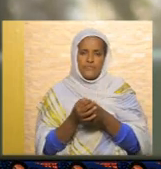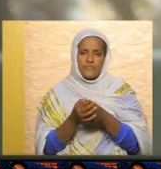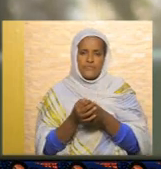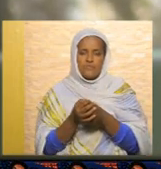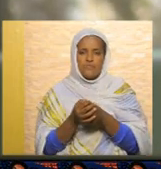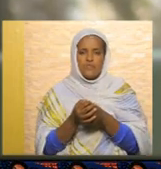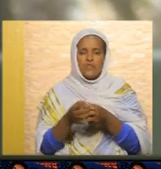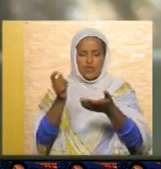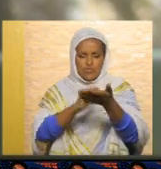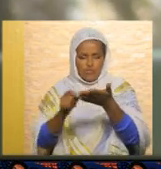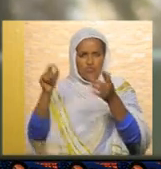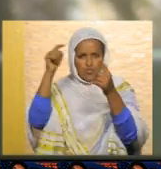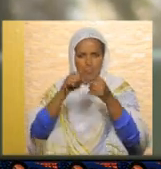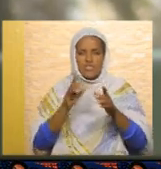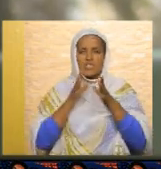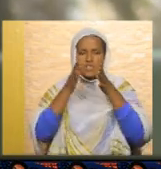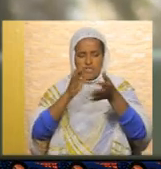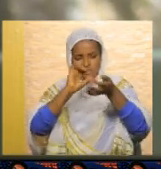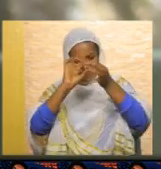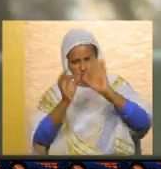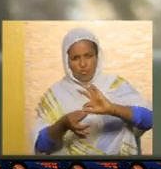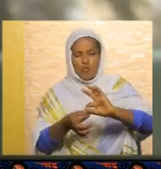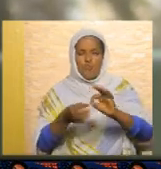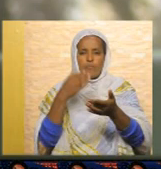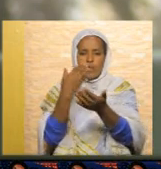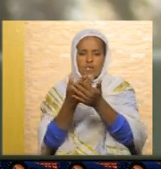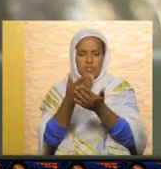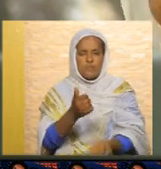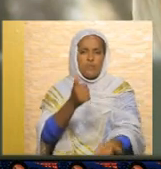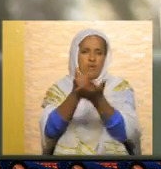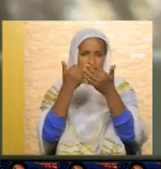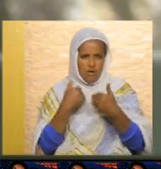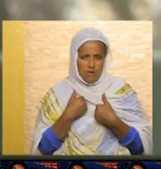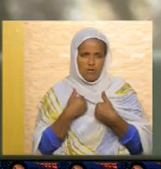ይሄ ሁሉ መቼም አጋጣሚ ይሆናል? በዛ ለአጋጣሚነት በጣም በዛ።